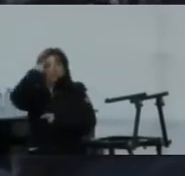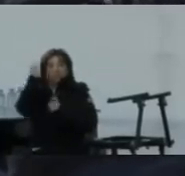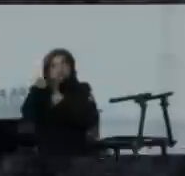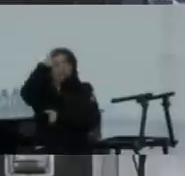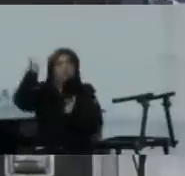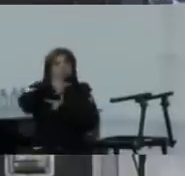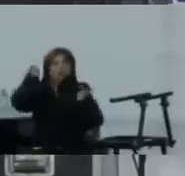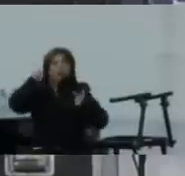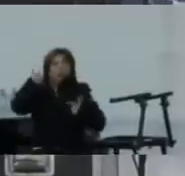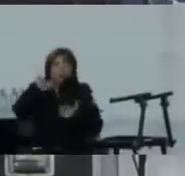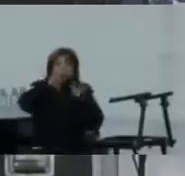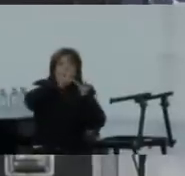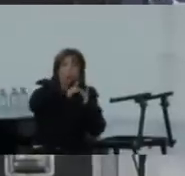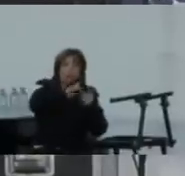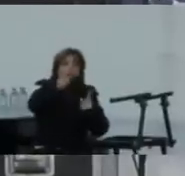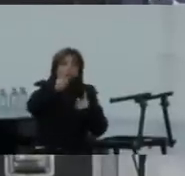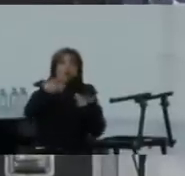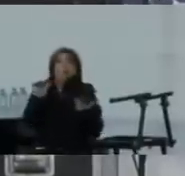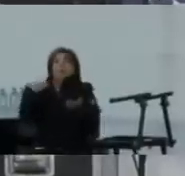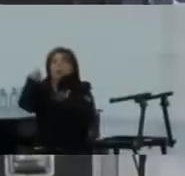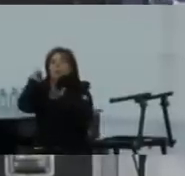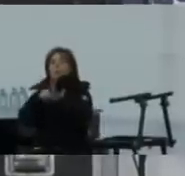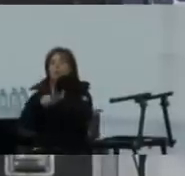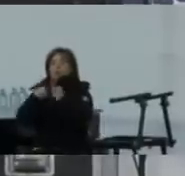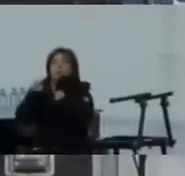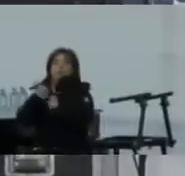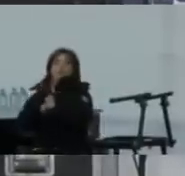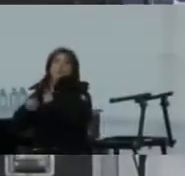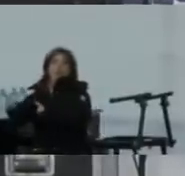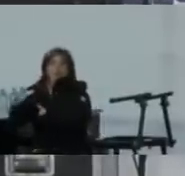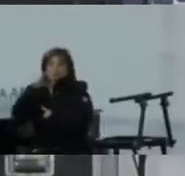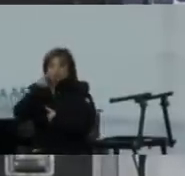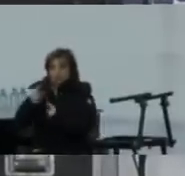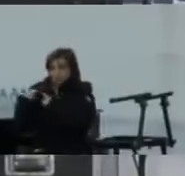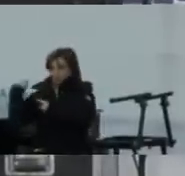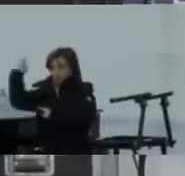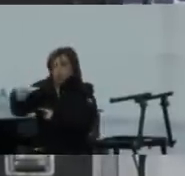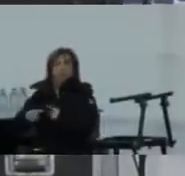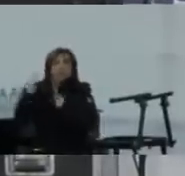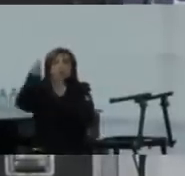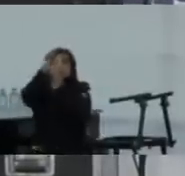internet, è la possibilità di vendere un debito. Non era mai successo nella storia di vendere un debito.